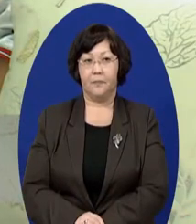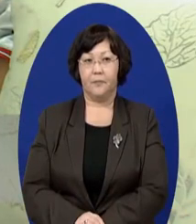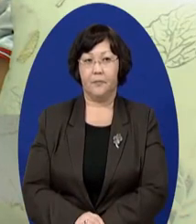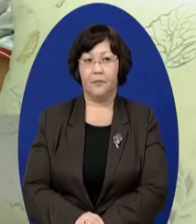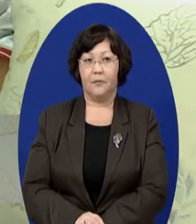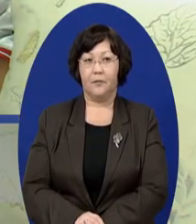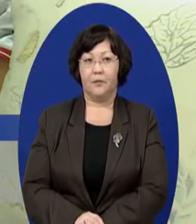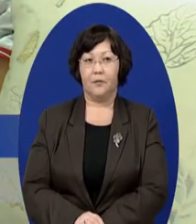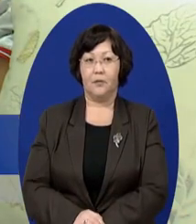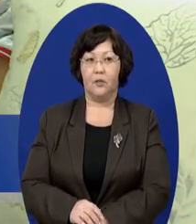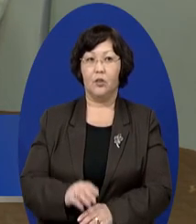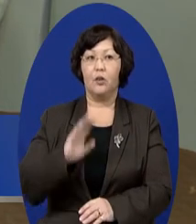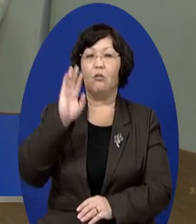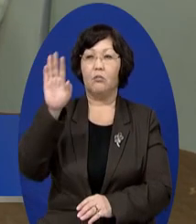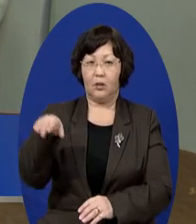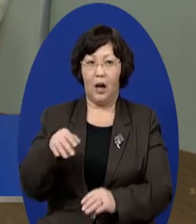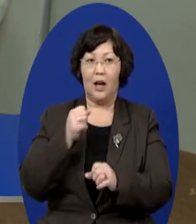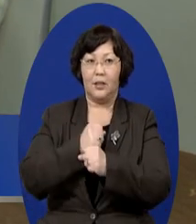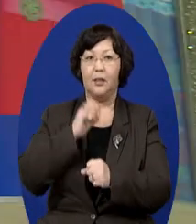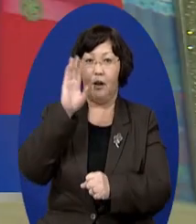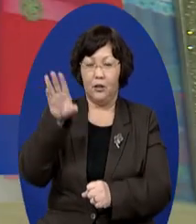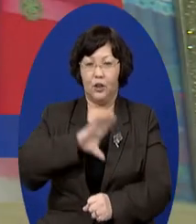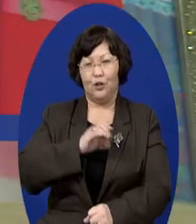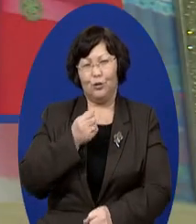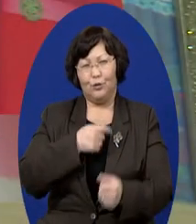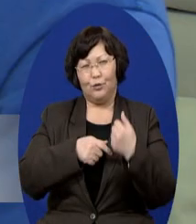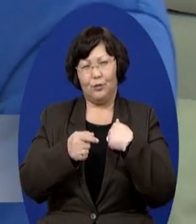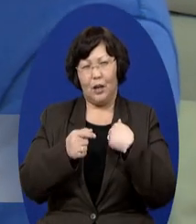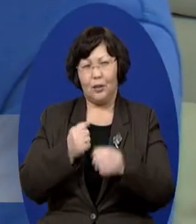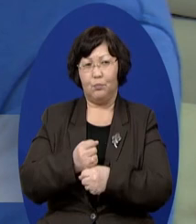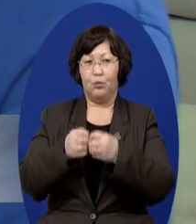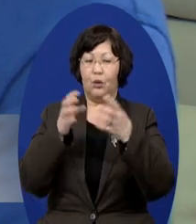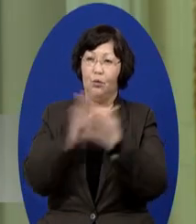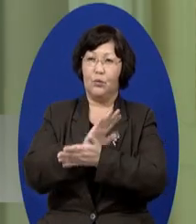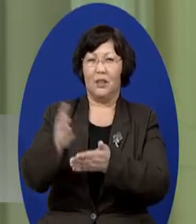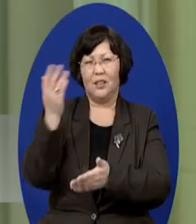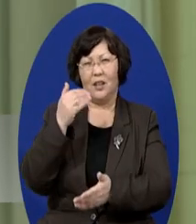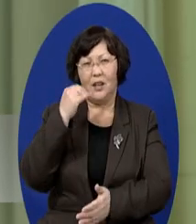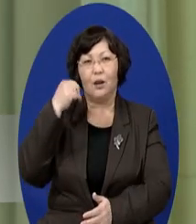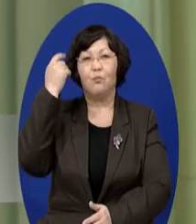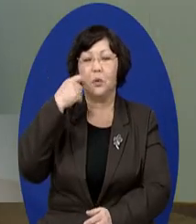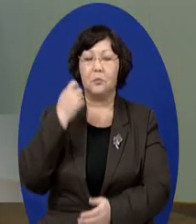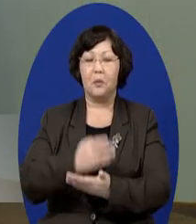Явсныхан дараа жоохон сэтгэл араас нь жоохон зомно. Тэгэл ажиллаа бүтээгээл хурд ирээсэй л гэж боддог та.